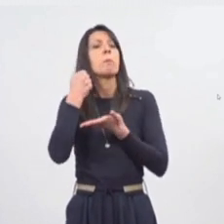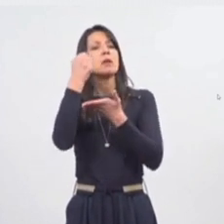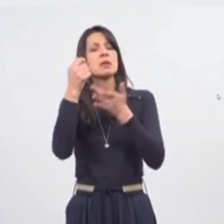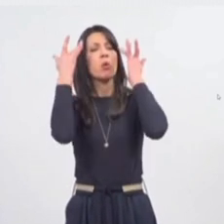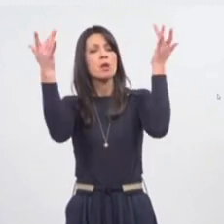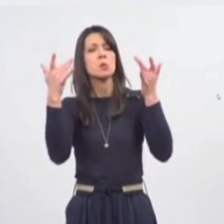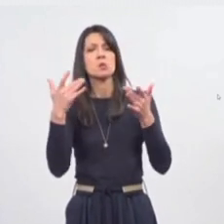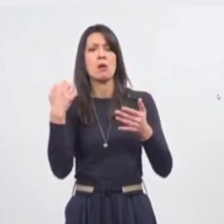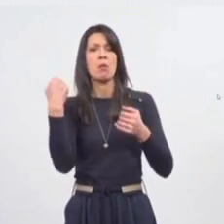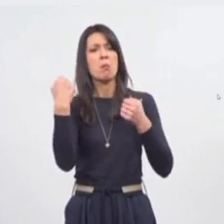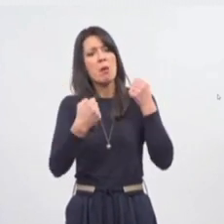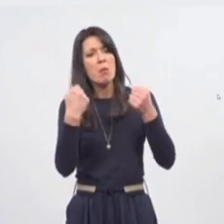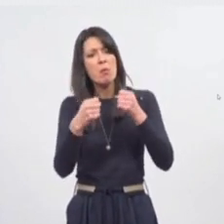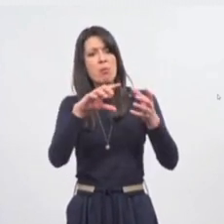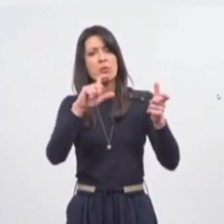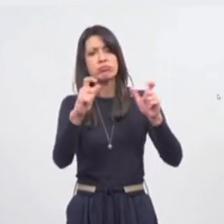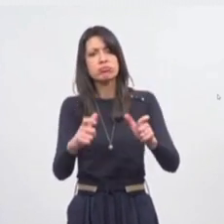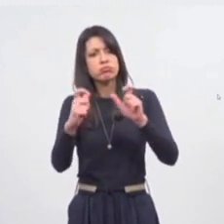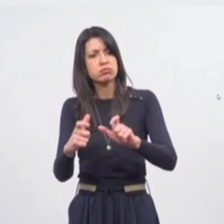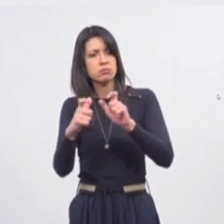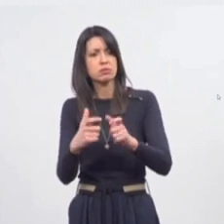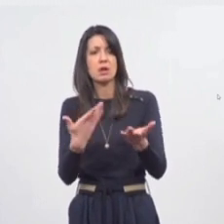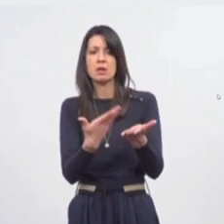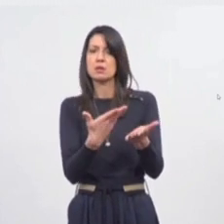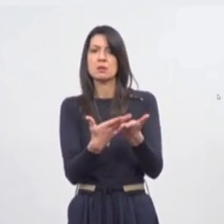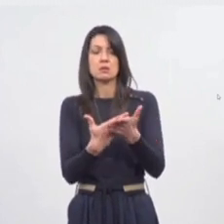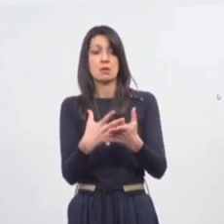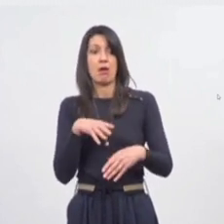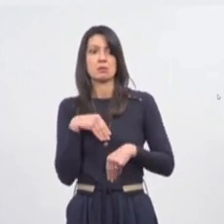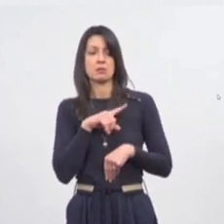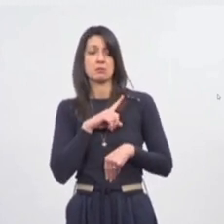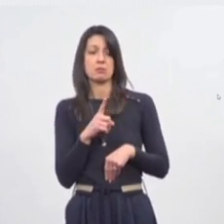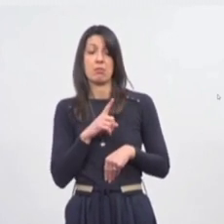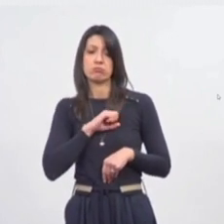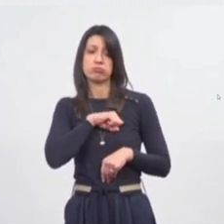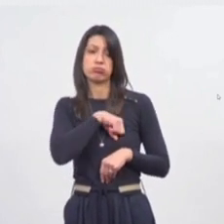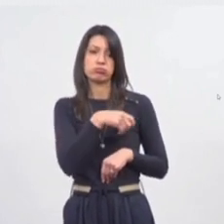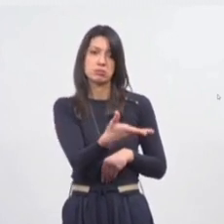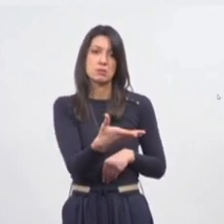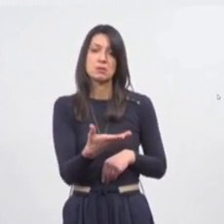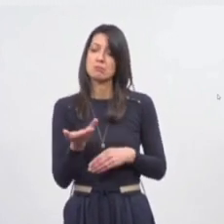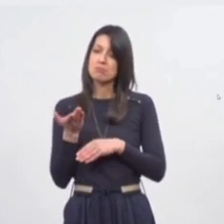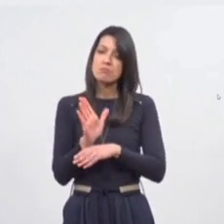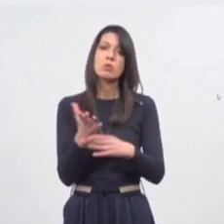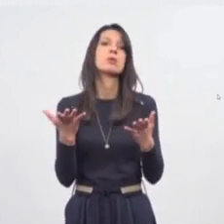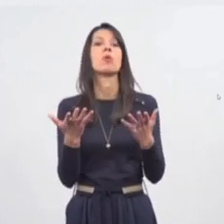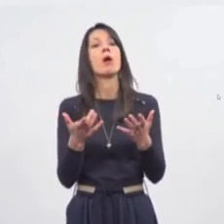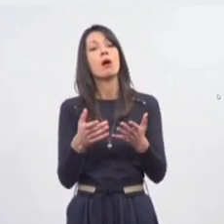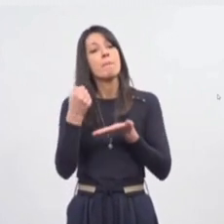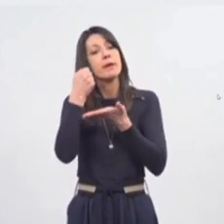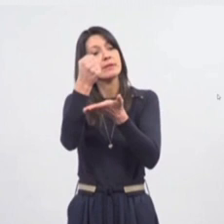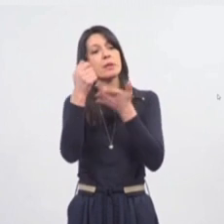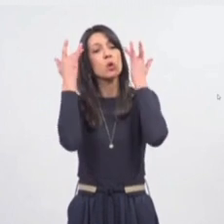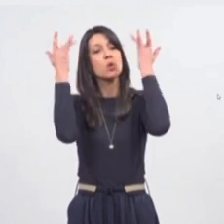nous avons pu avoir connaissance jusqu'à présent. Nous soulignons notre volonté de préserver le patrimoine